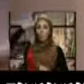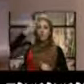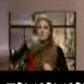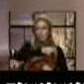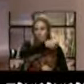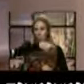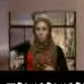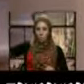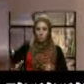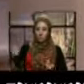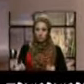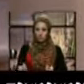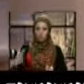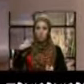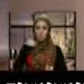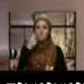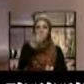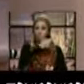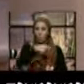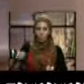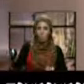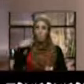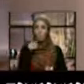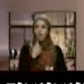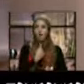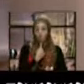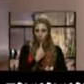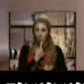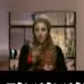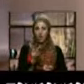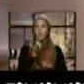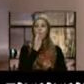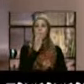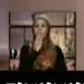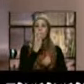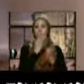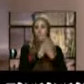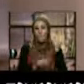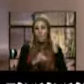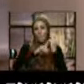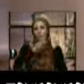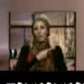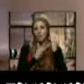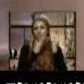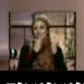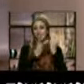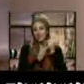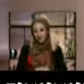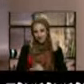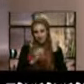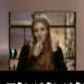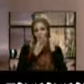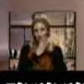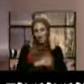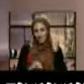تحضر هو ده عيد ميلاد مين؟ يقول حمادة. حمادة ده عنده كام؟ ده عنده سنة. وفين حمادة؟ في البيت. ليه؟ مع الدادة.